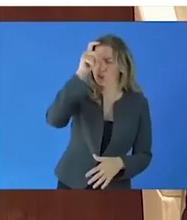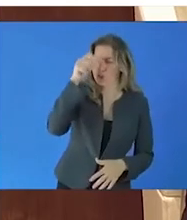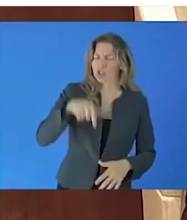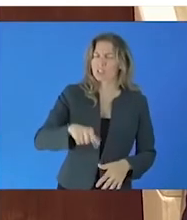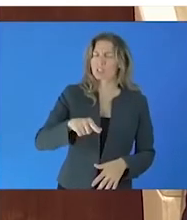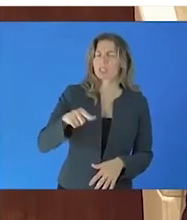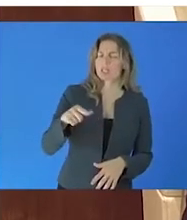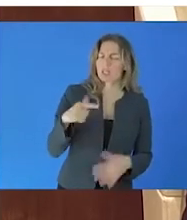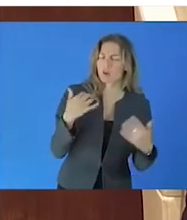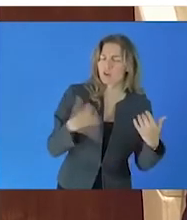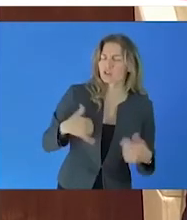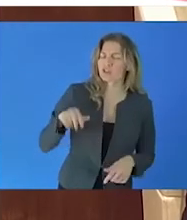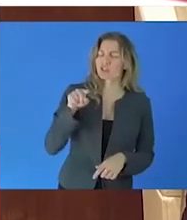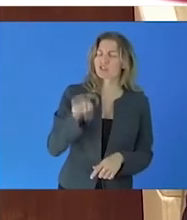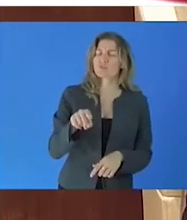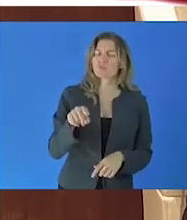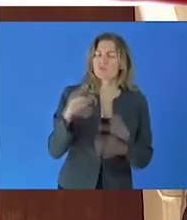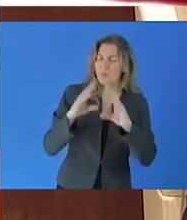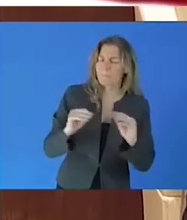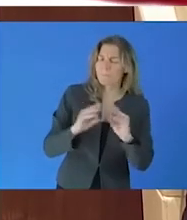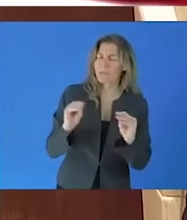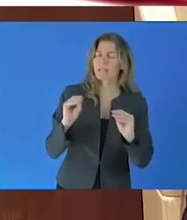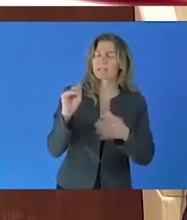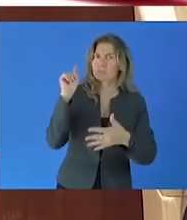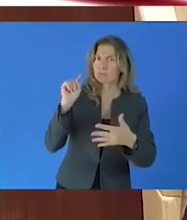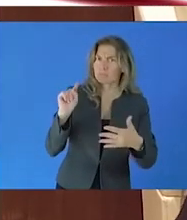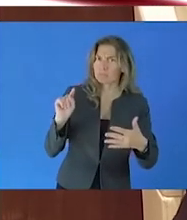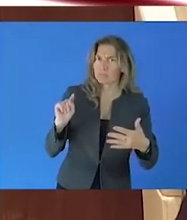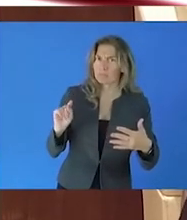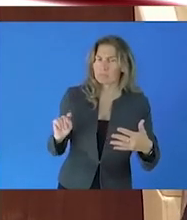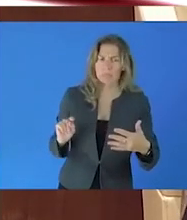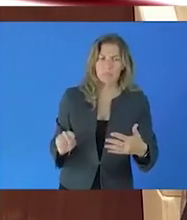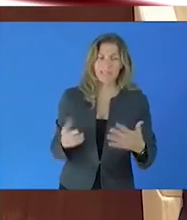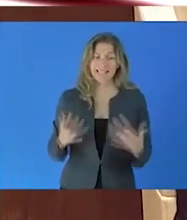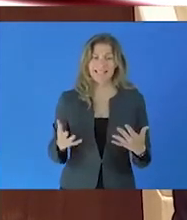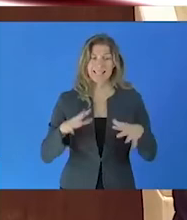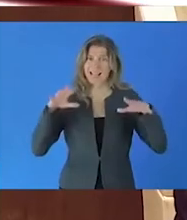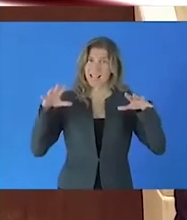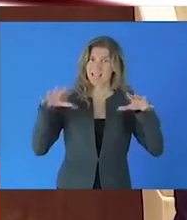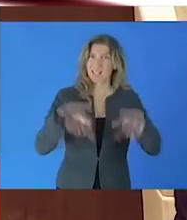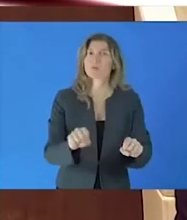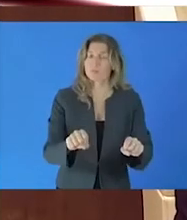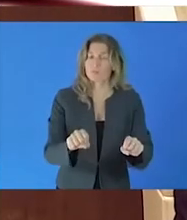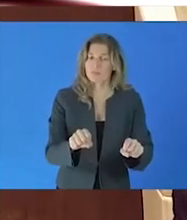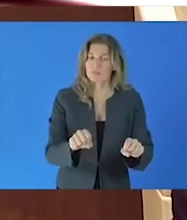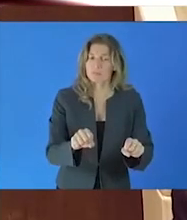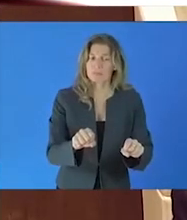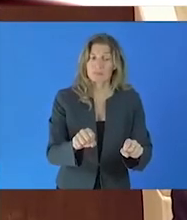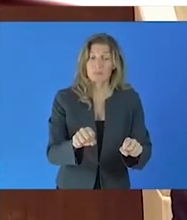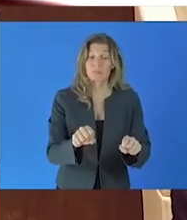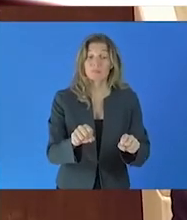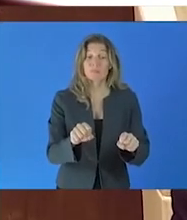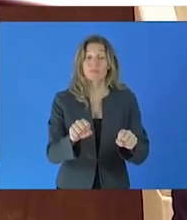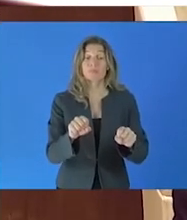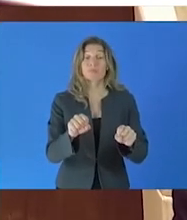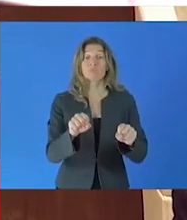de votre part d'autant plus que la nationale minier fait partie non seulement des nations premier est un tourteau mais également des états premiers qui sont à